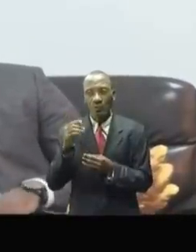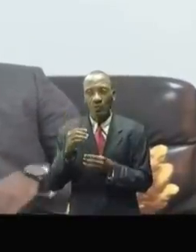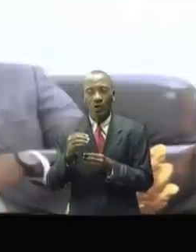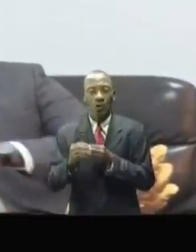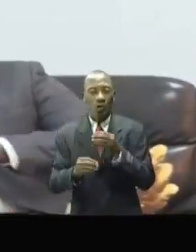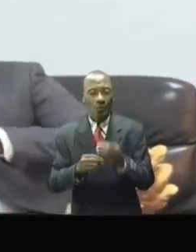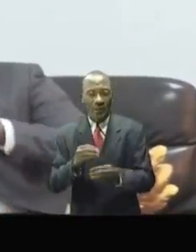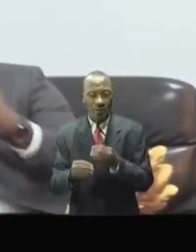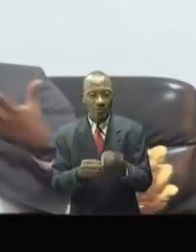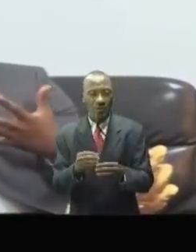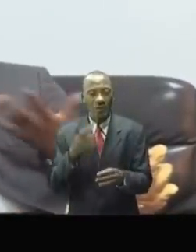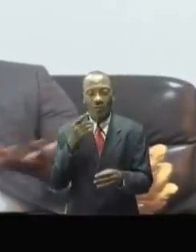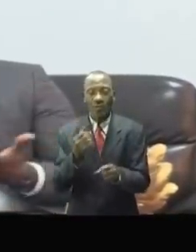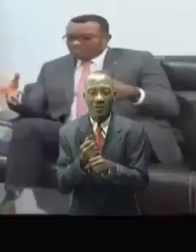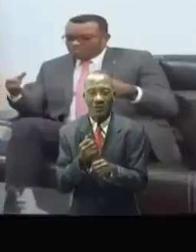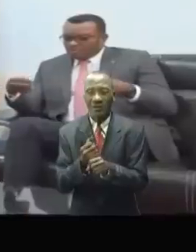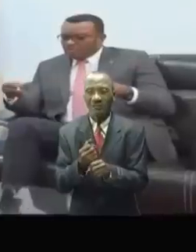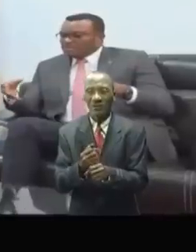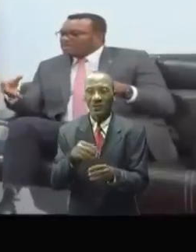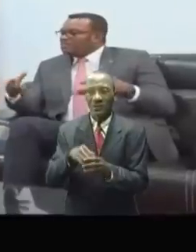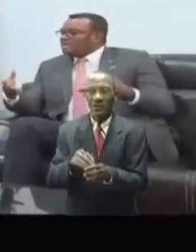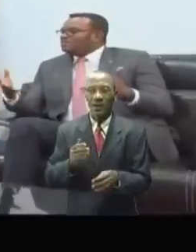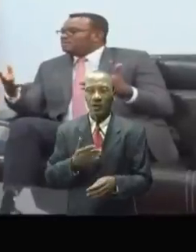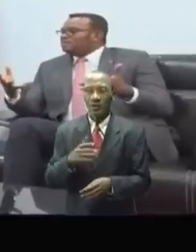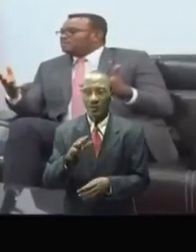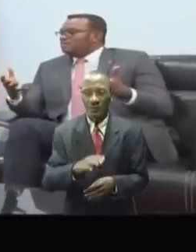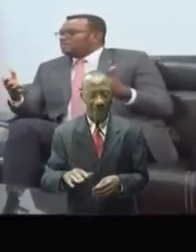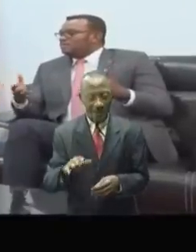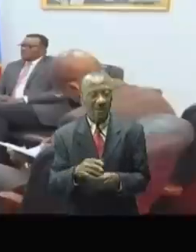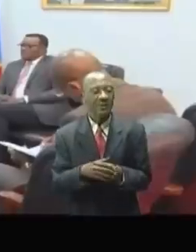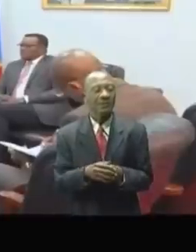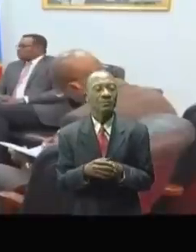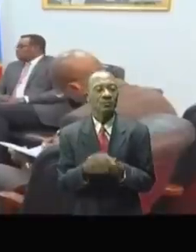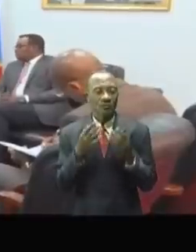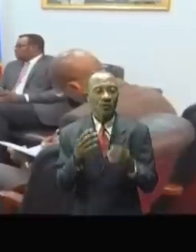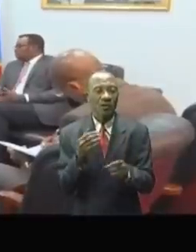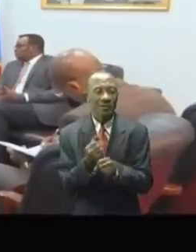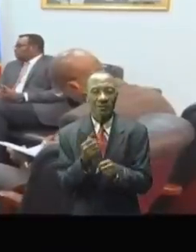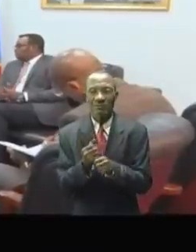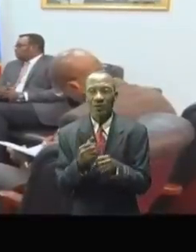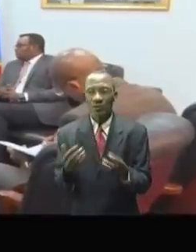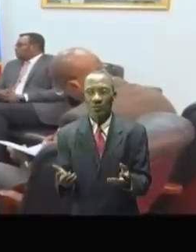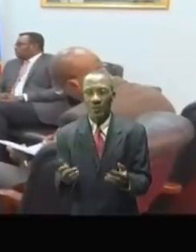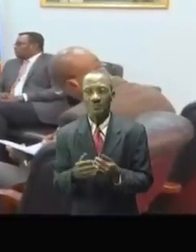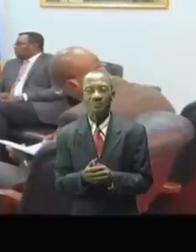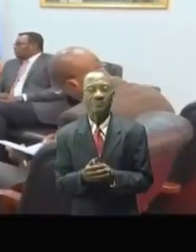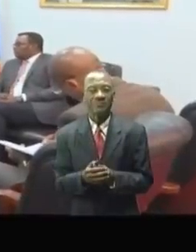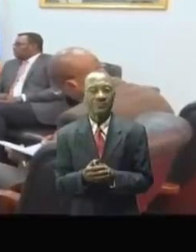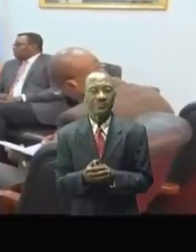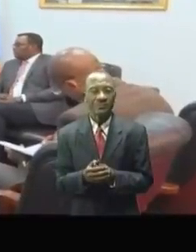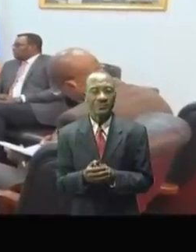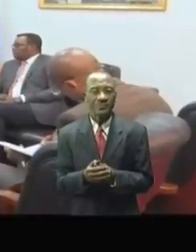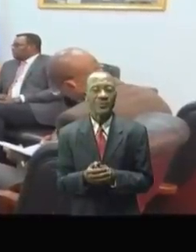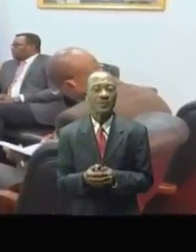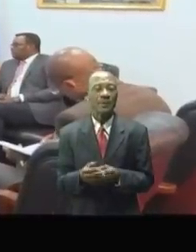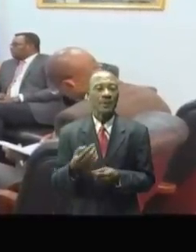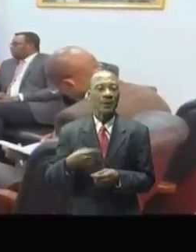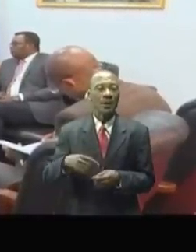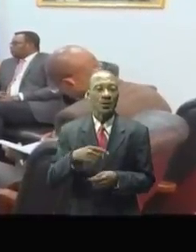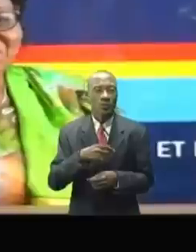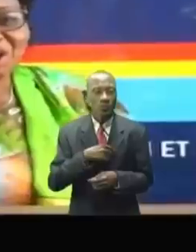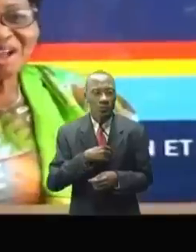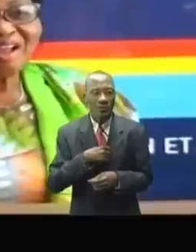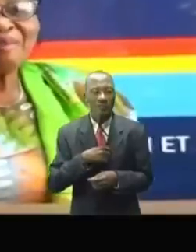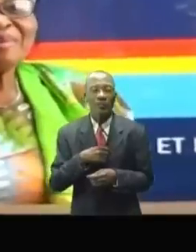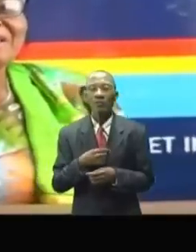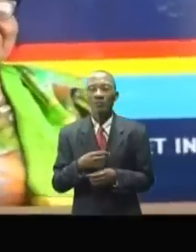volet administratif par la mise en place des services publics de base. Avec son apport, nous devons asseoir tout, nous devons engager